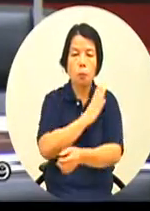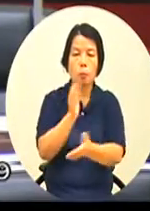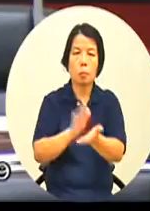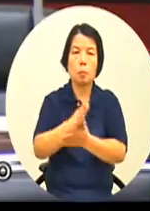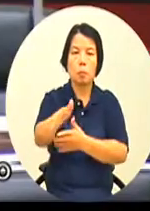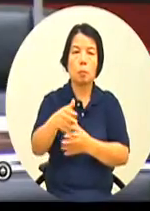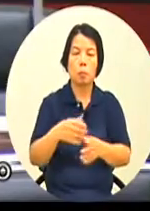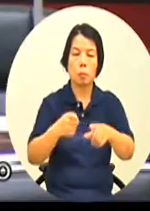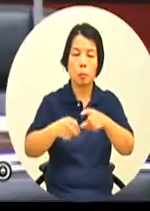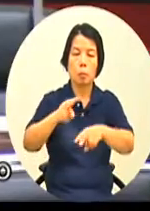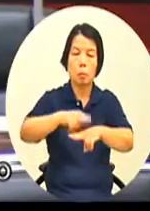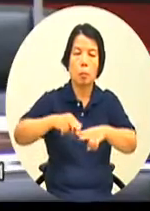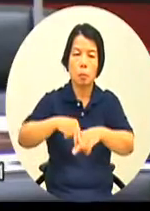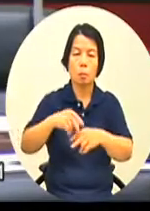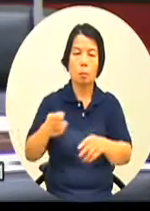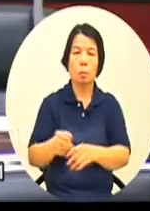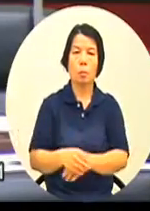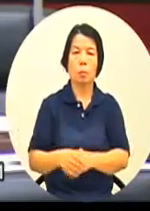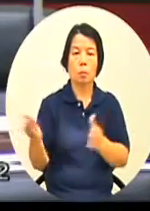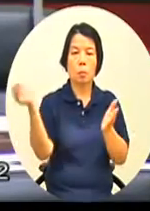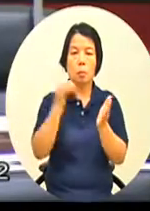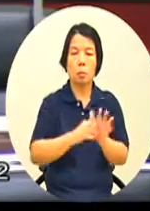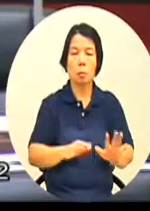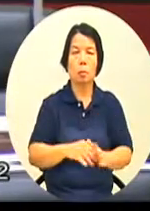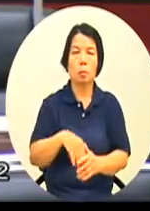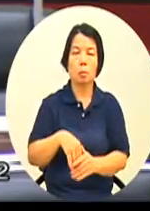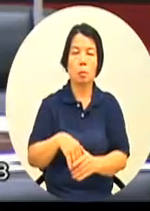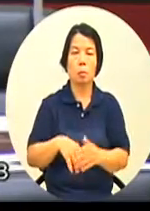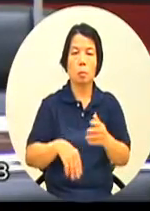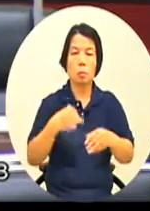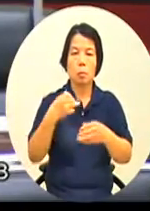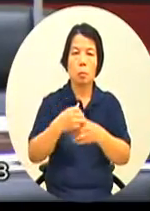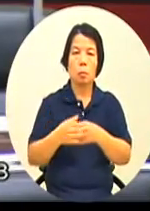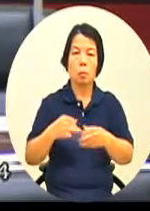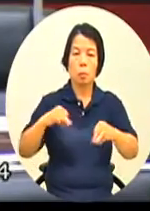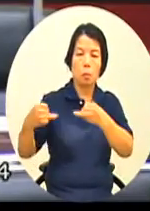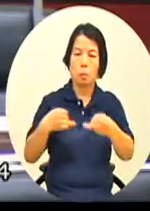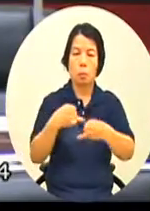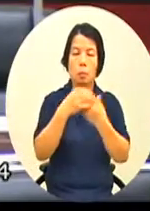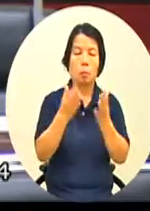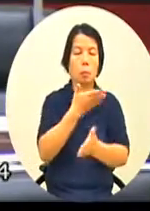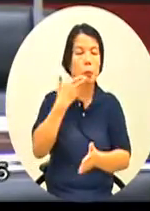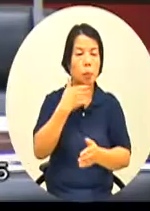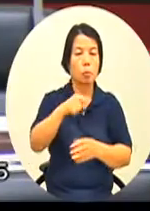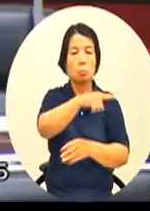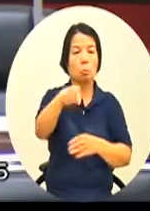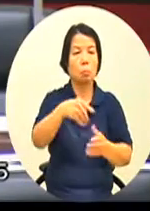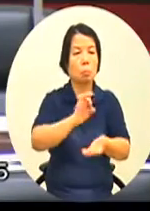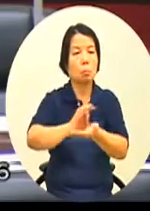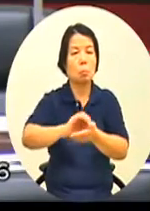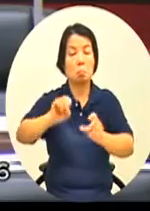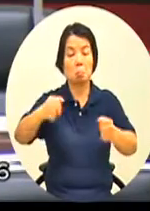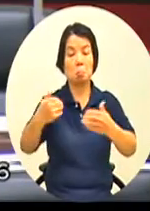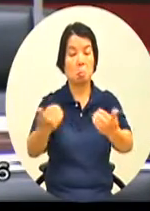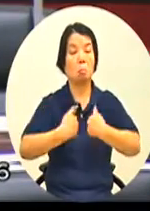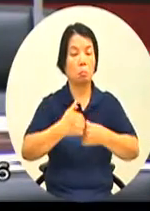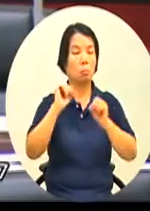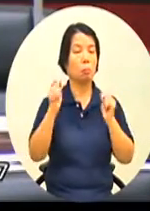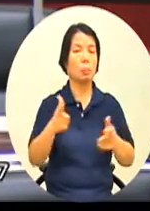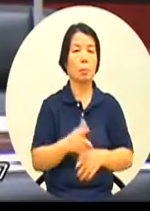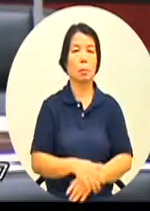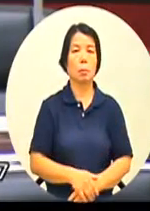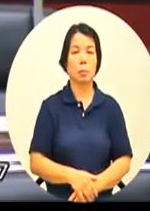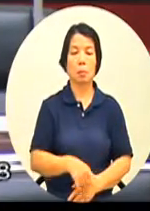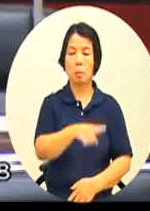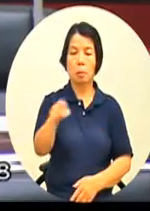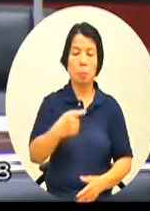公共政策，这个结果跟我个人的利害是大家在用，不是我自己在用的。啊，所以一般人会很